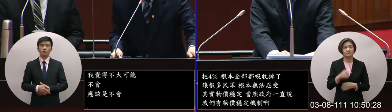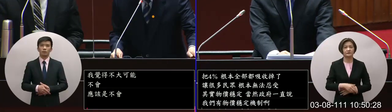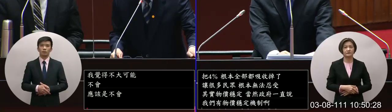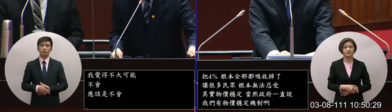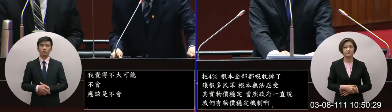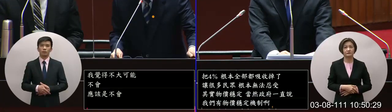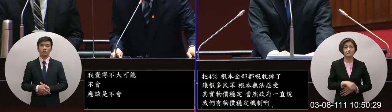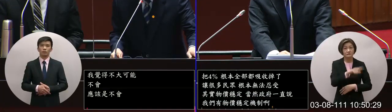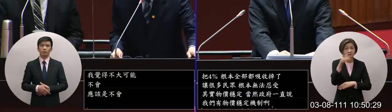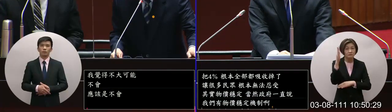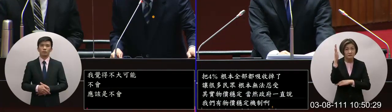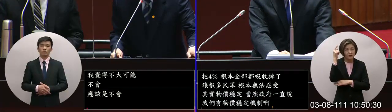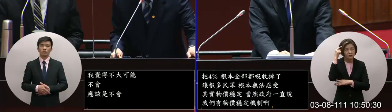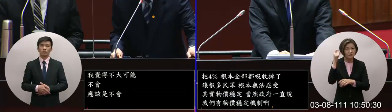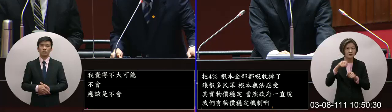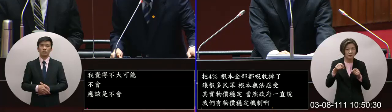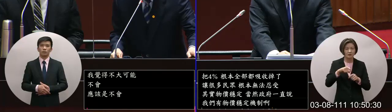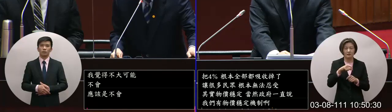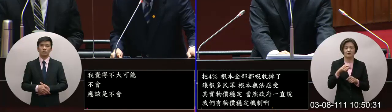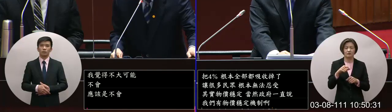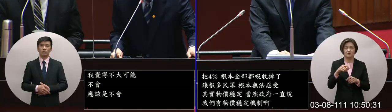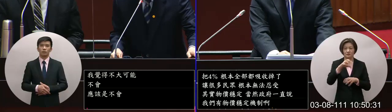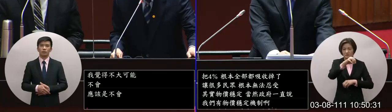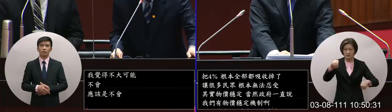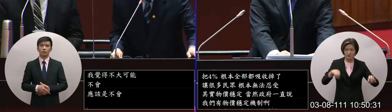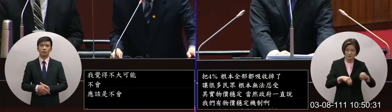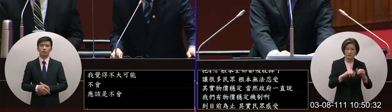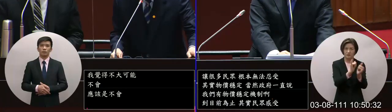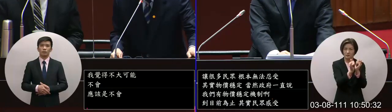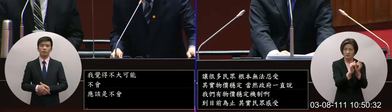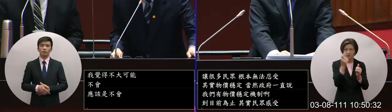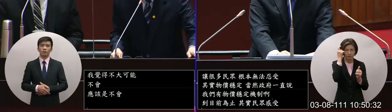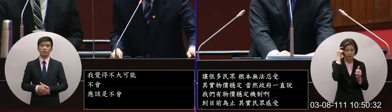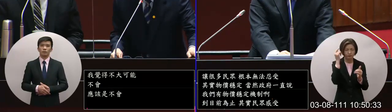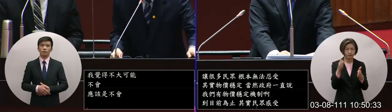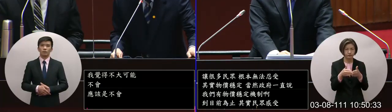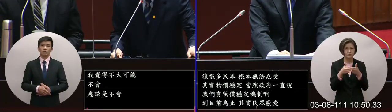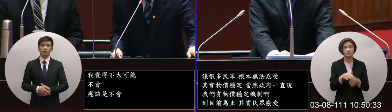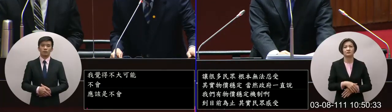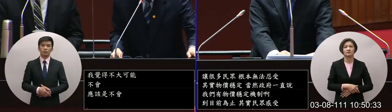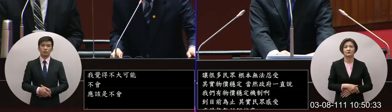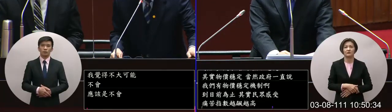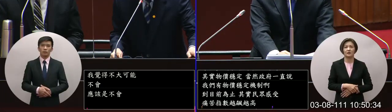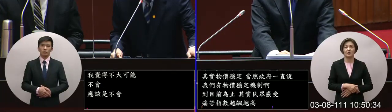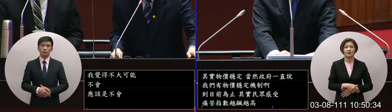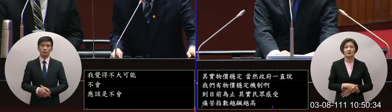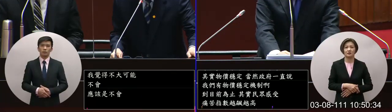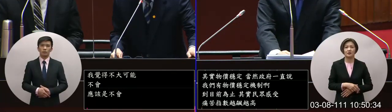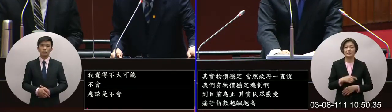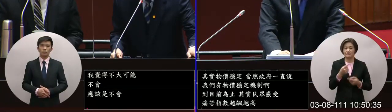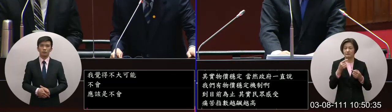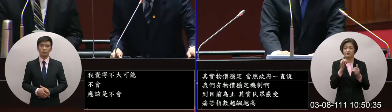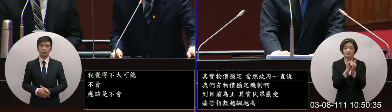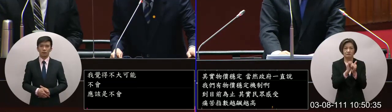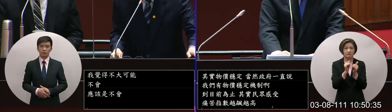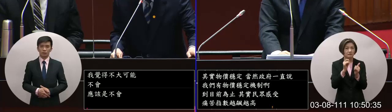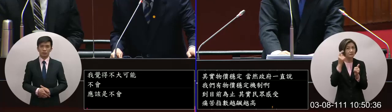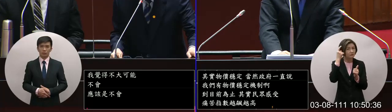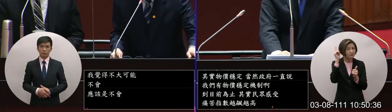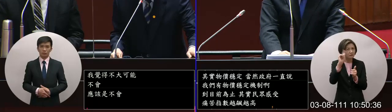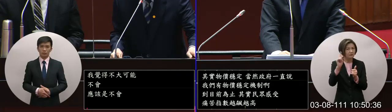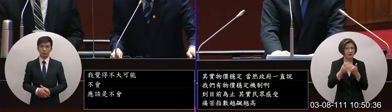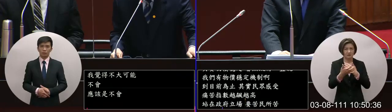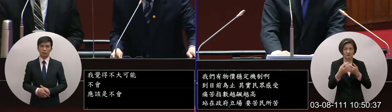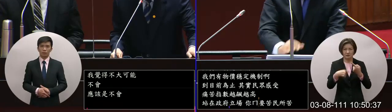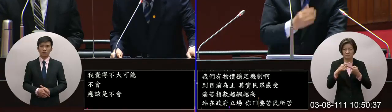站在政府的立场，你们要苦民所苦啊！哦，你不要站在民众的对立面啊，因为你物价涨了，没